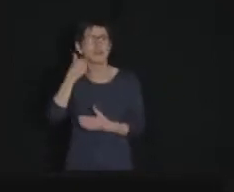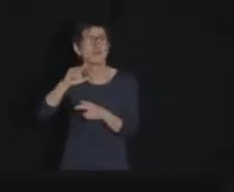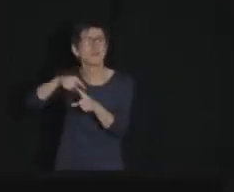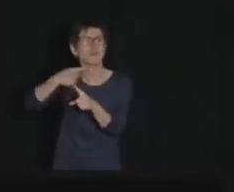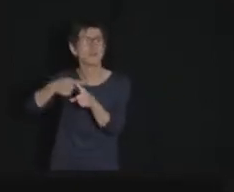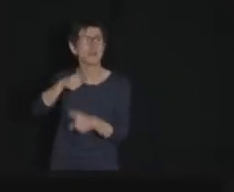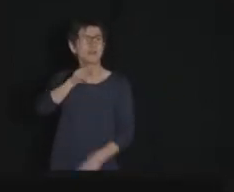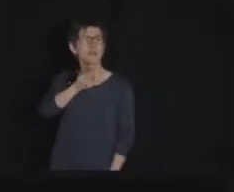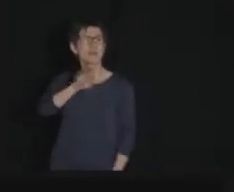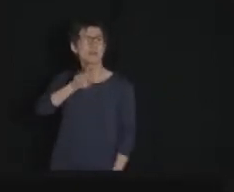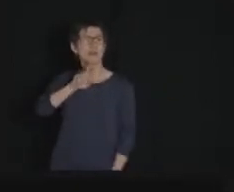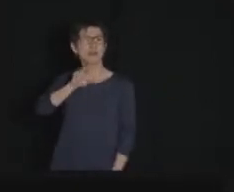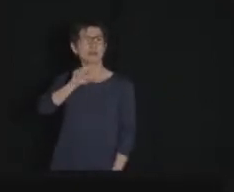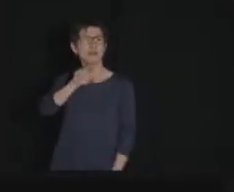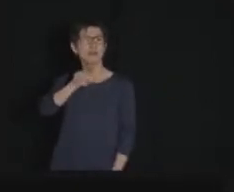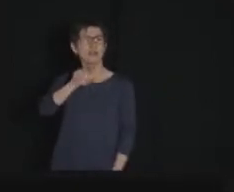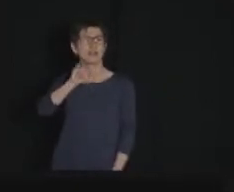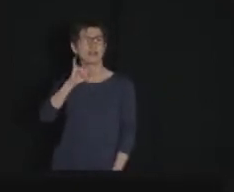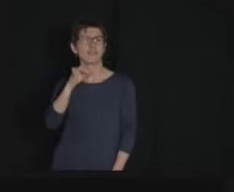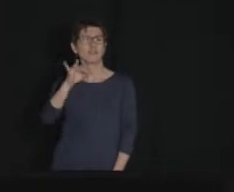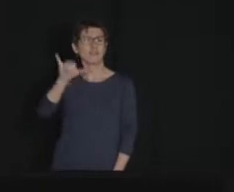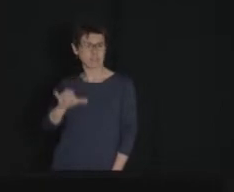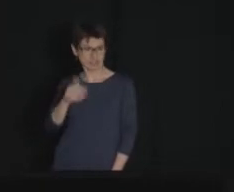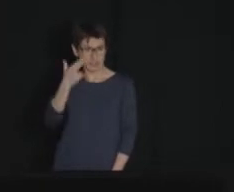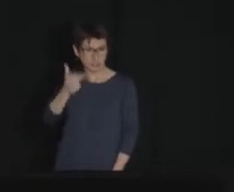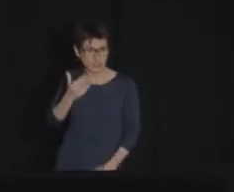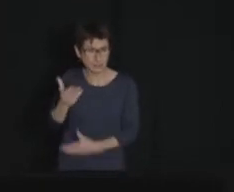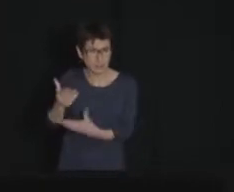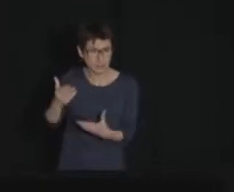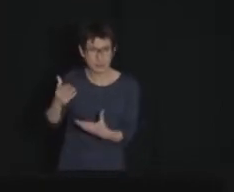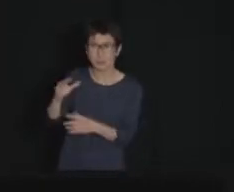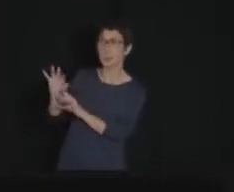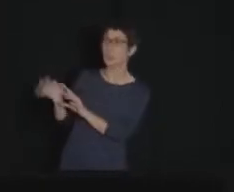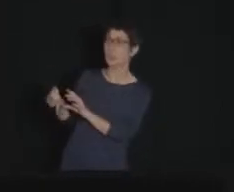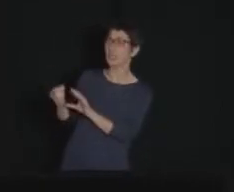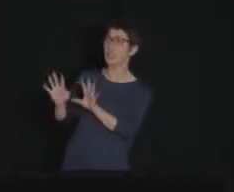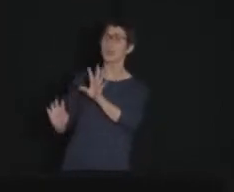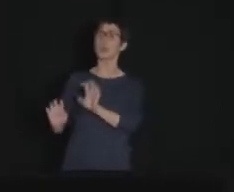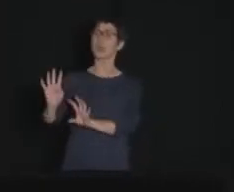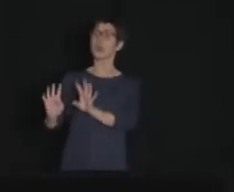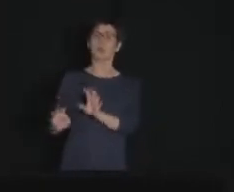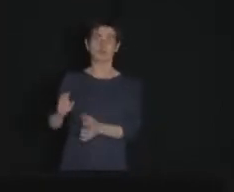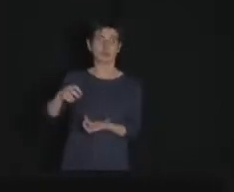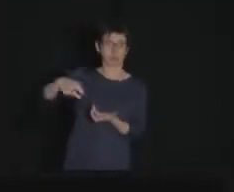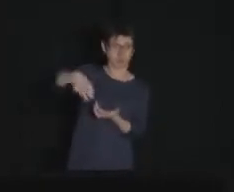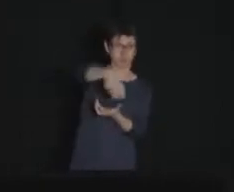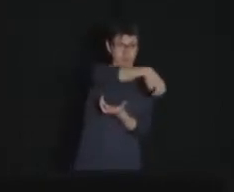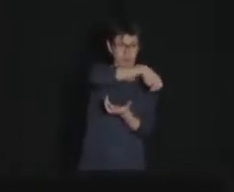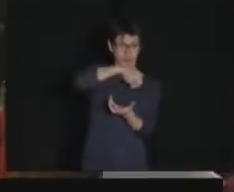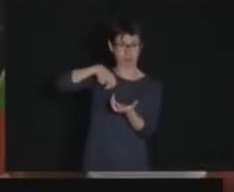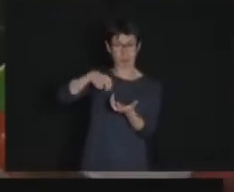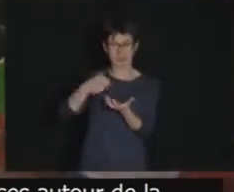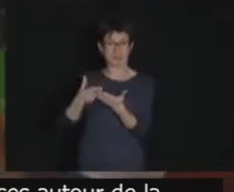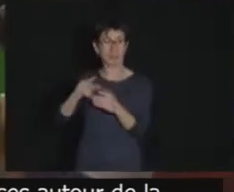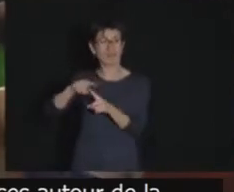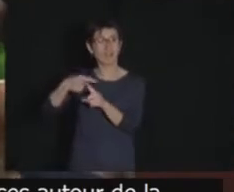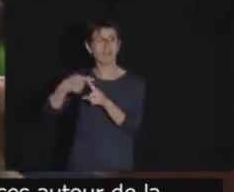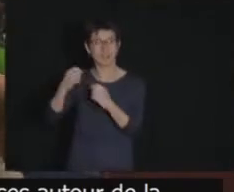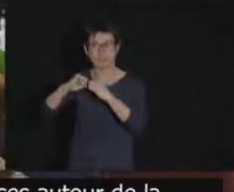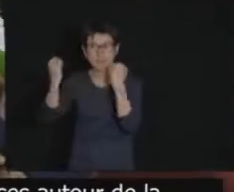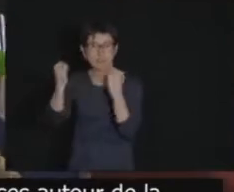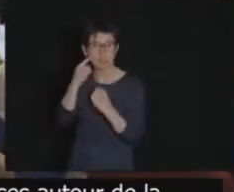dépollution des orbites basses. Est-ce que vous avez vu Gravity? Ben répondez. Ah, ben quand même. Oui, c'est pas